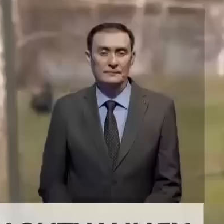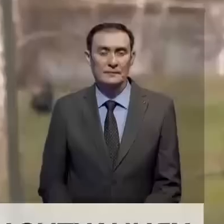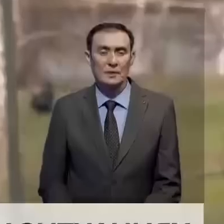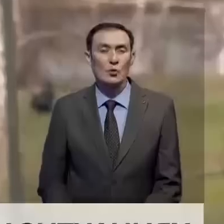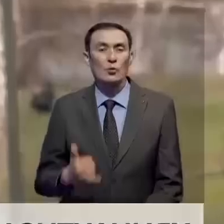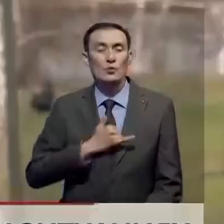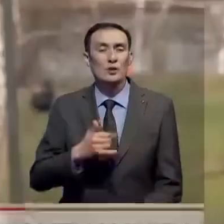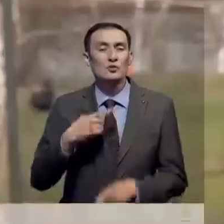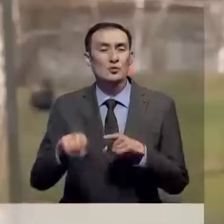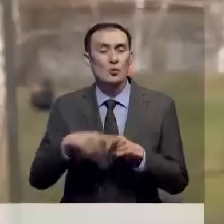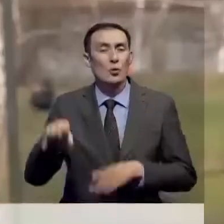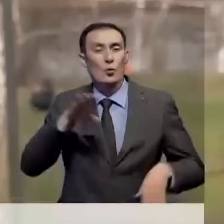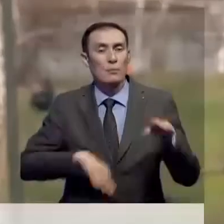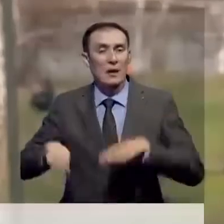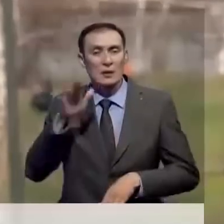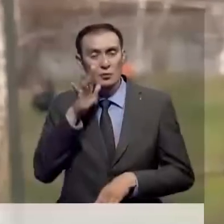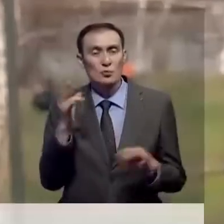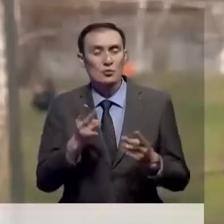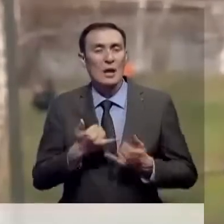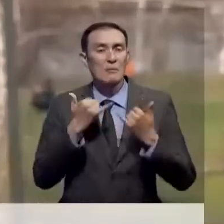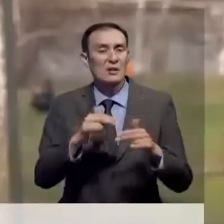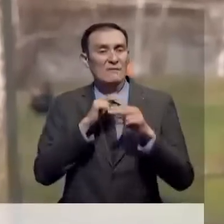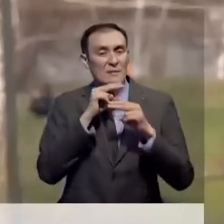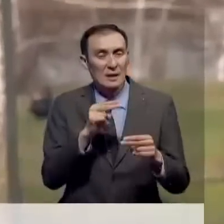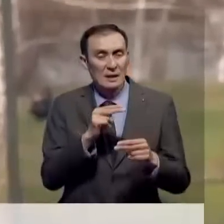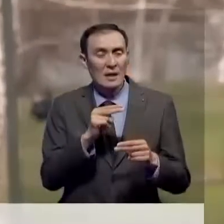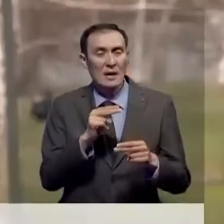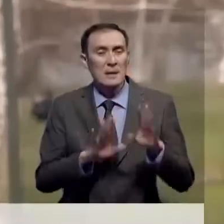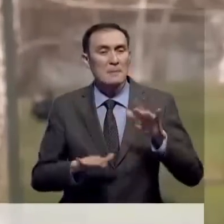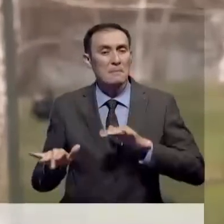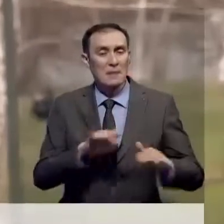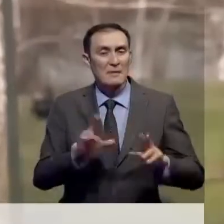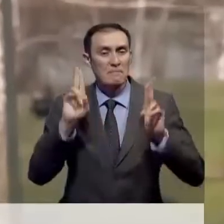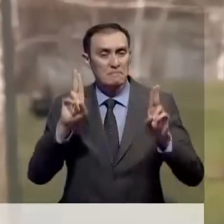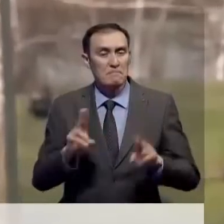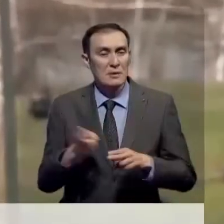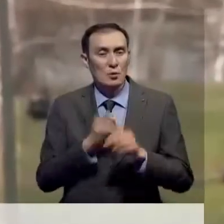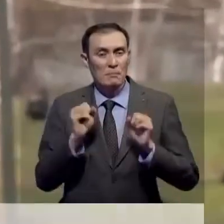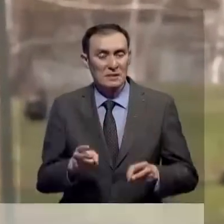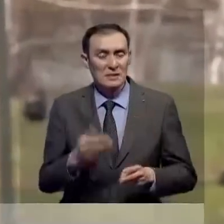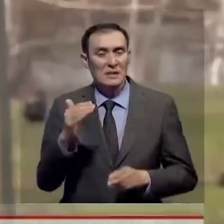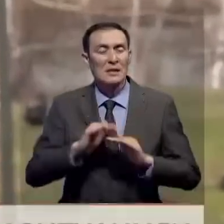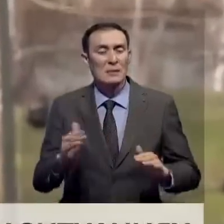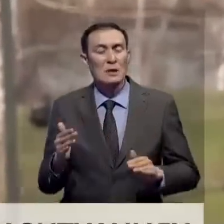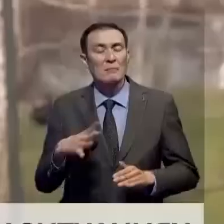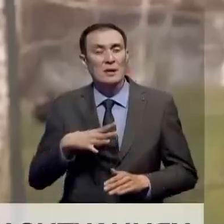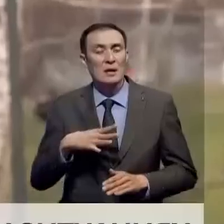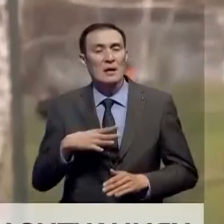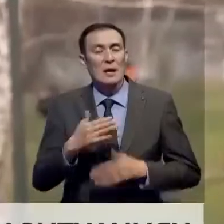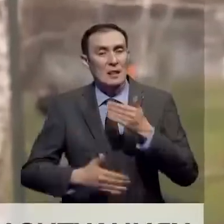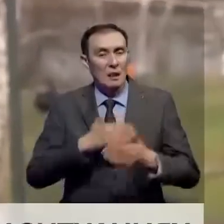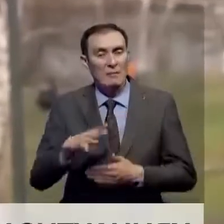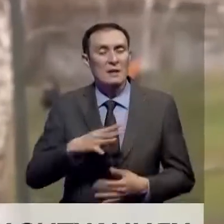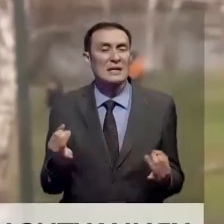Впереди купальный сезон. Необходимо обращать внимание на соблюдение мер безопасности детьми. Сегодня им предстояло пройти сразу несколько этапов.